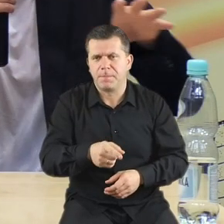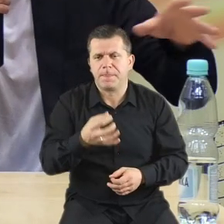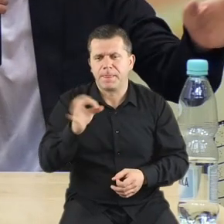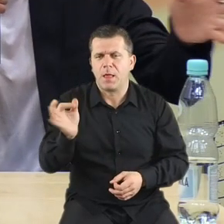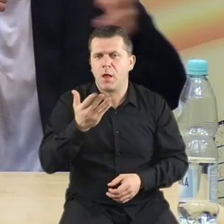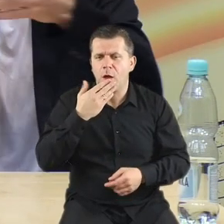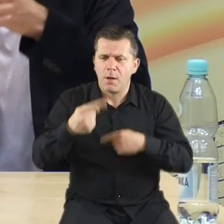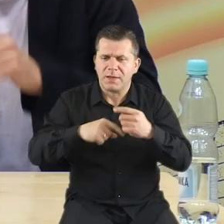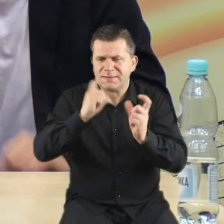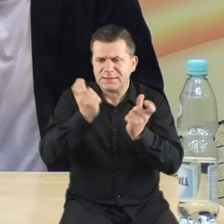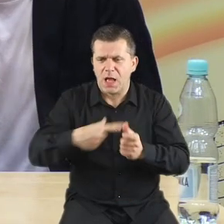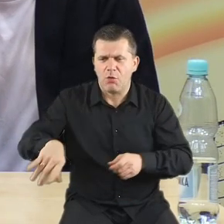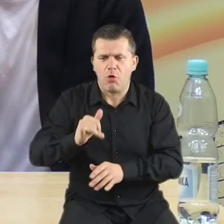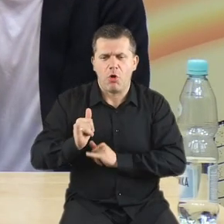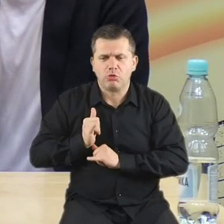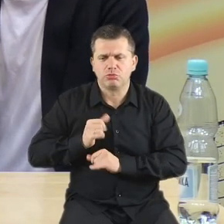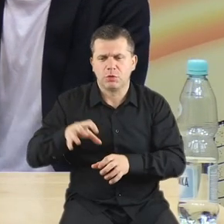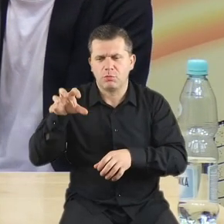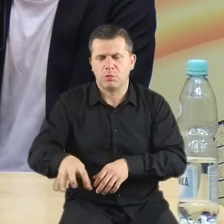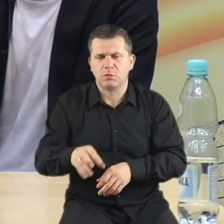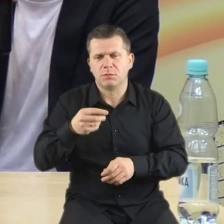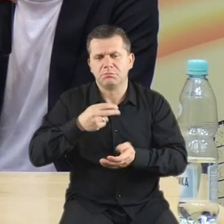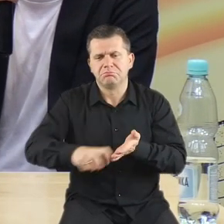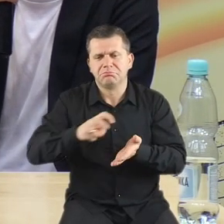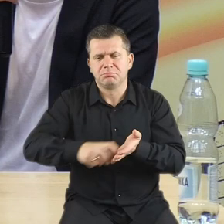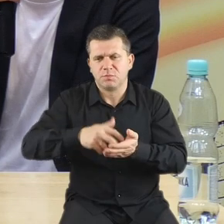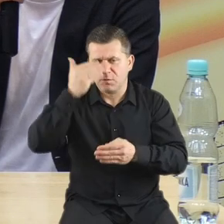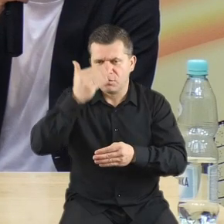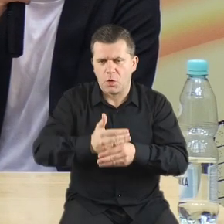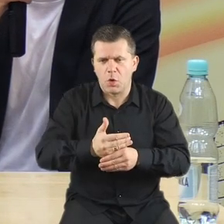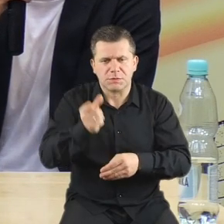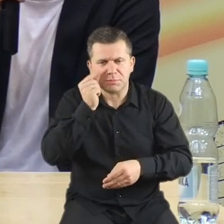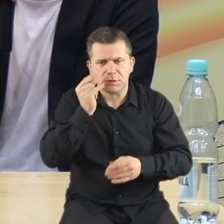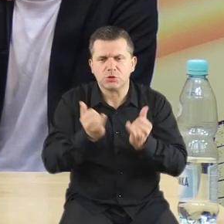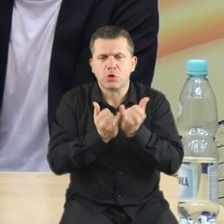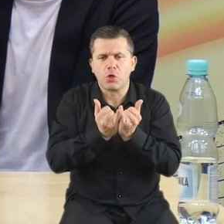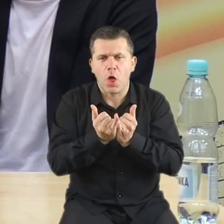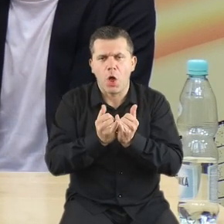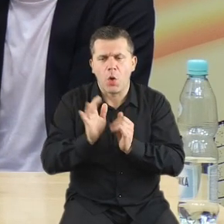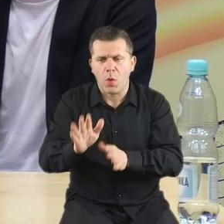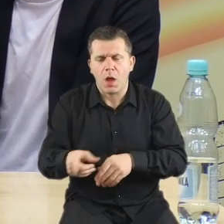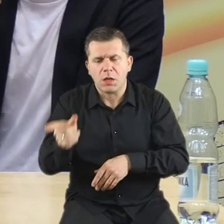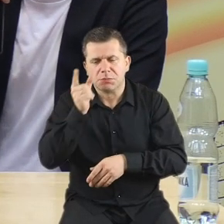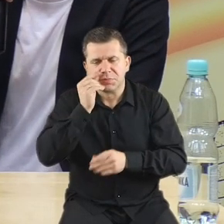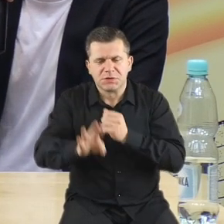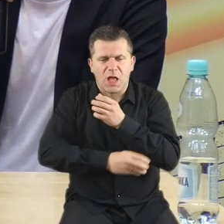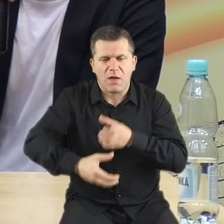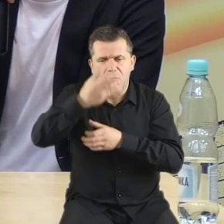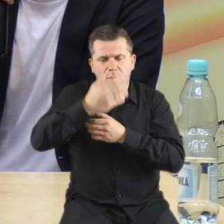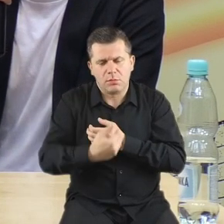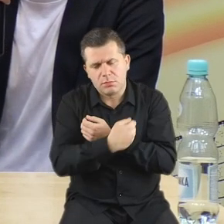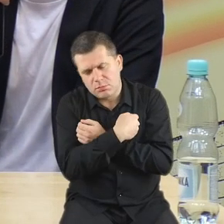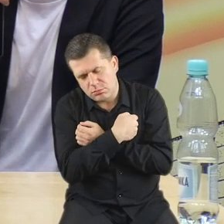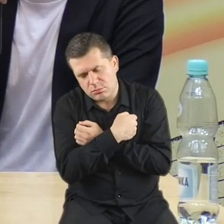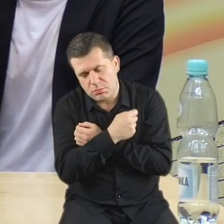tam oddziałem, gdzieś tam szli, w nocy poszli spać w stodole, on zasnął za jakąś taką belką, był niewysoki i rano